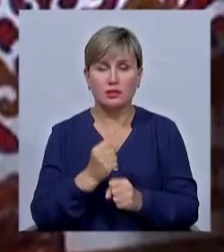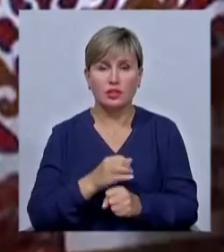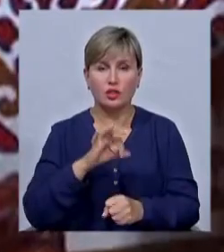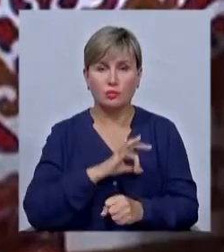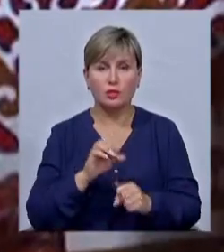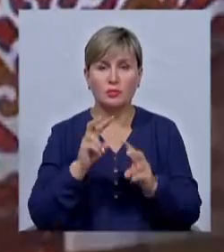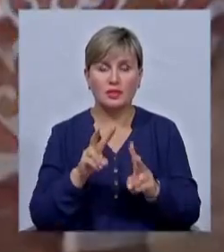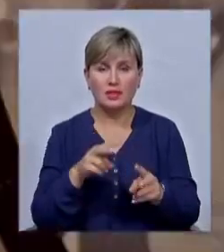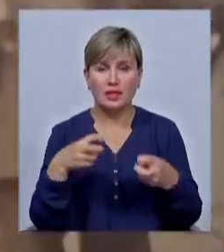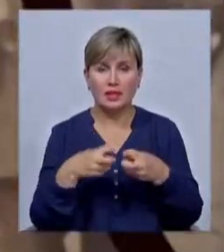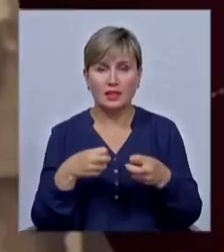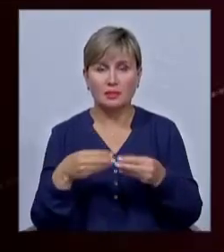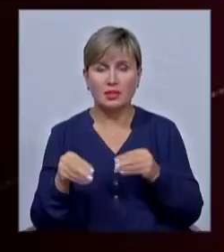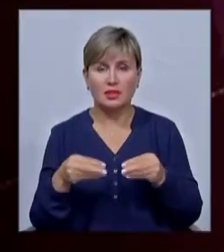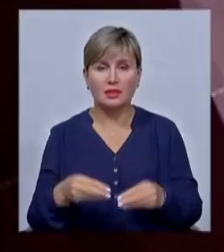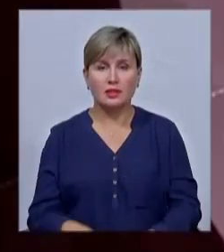использовал силикон